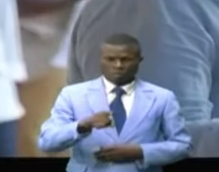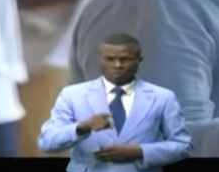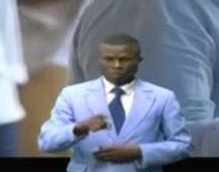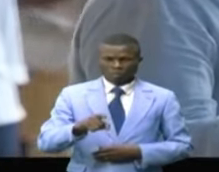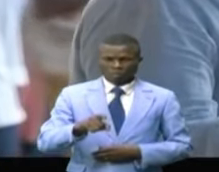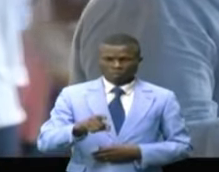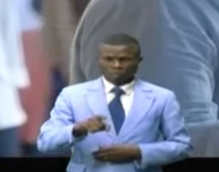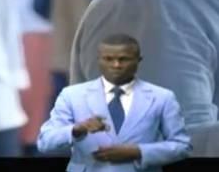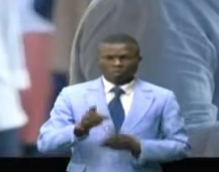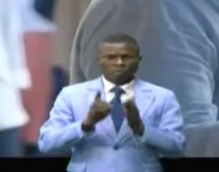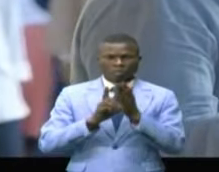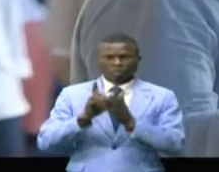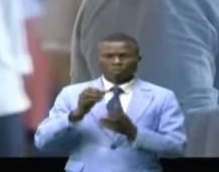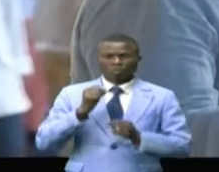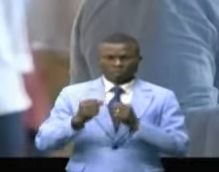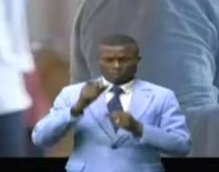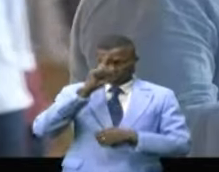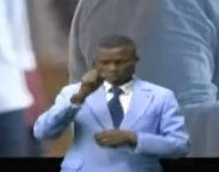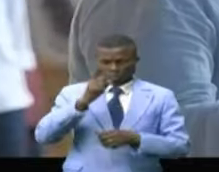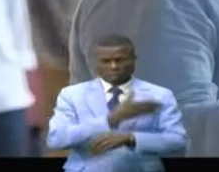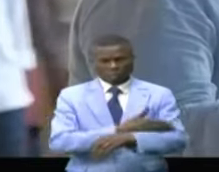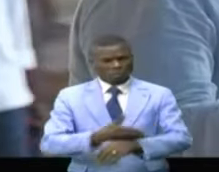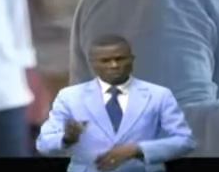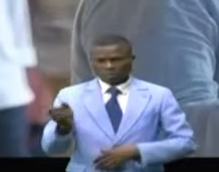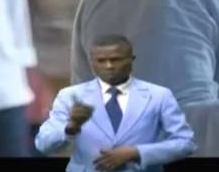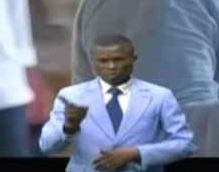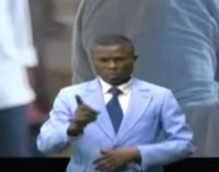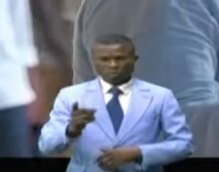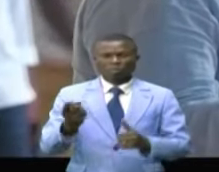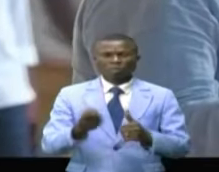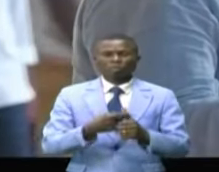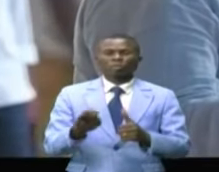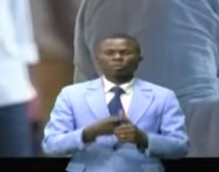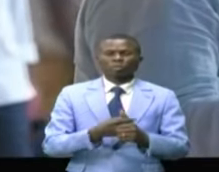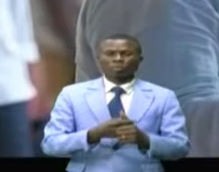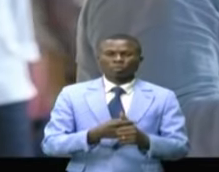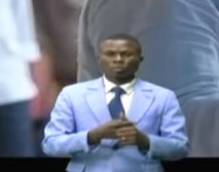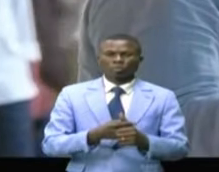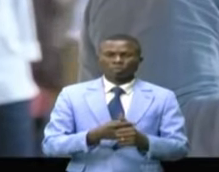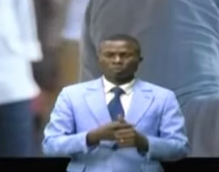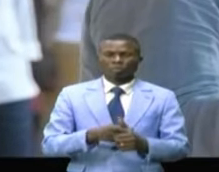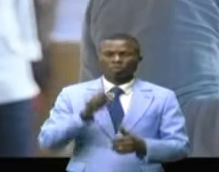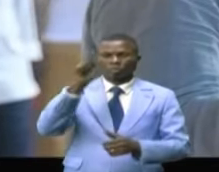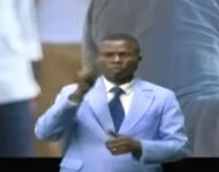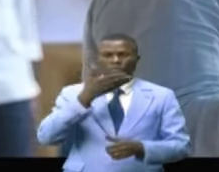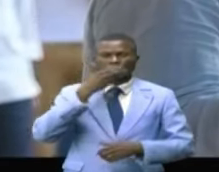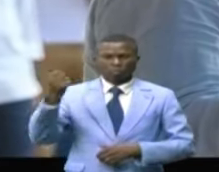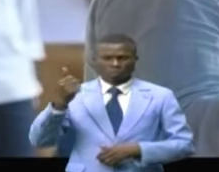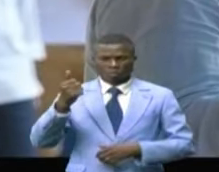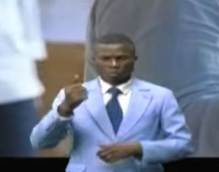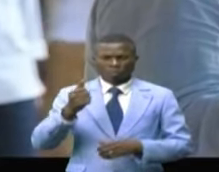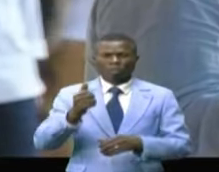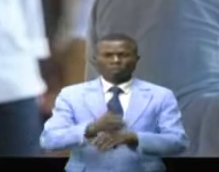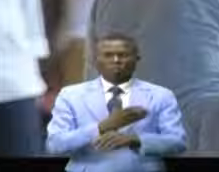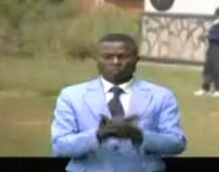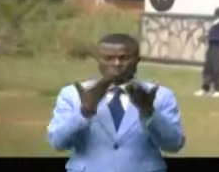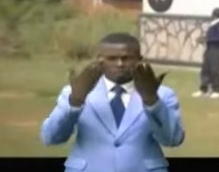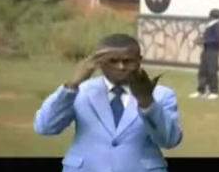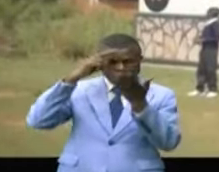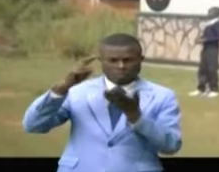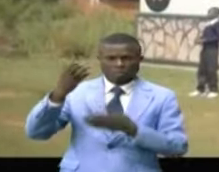pour que vos efforts ne soient pas vains et d'apporter les bons résultats pendant notre cursus